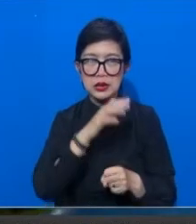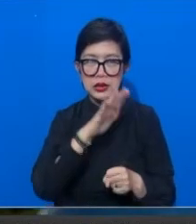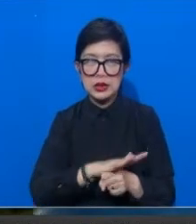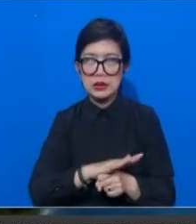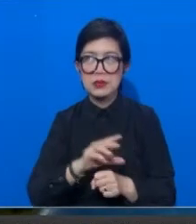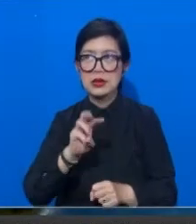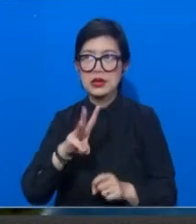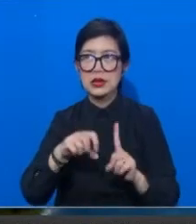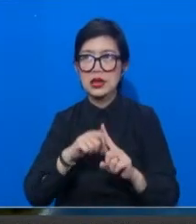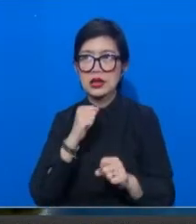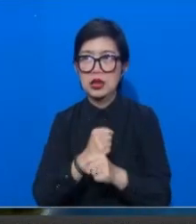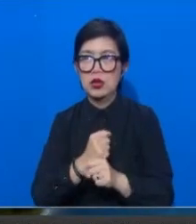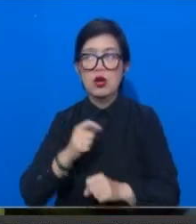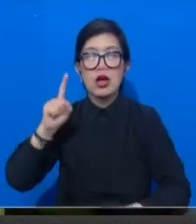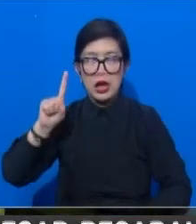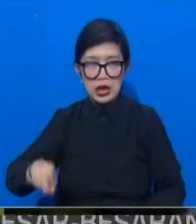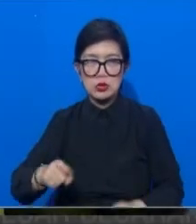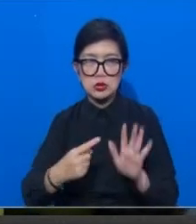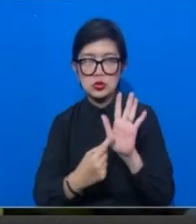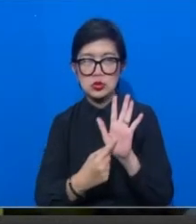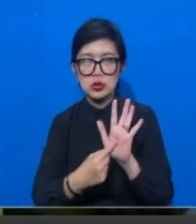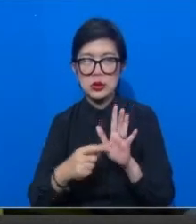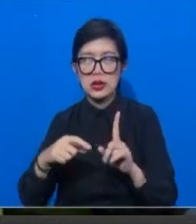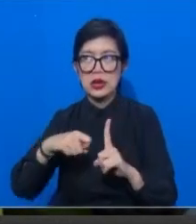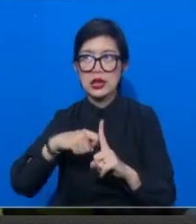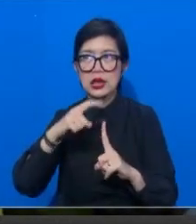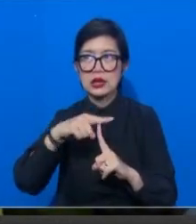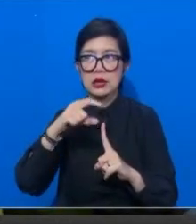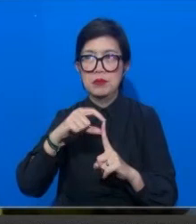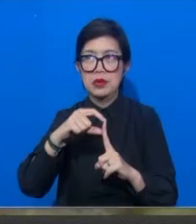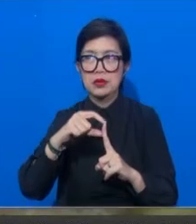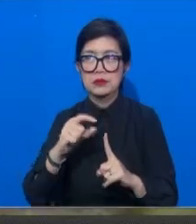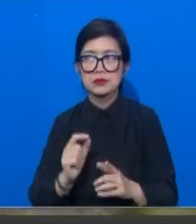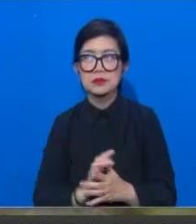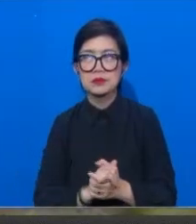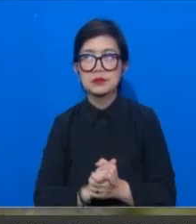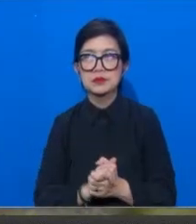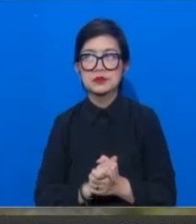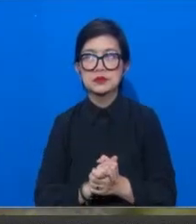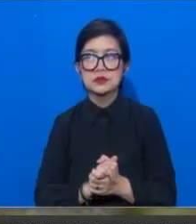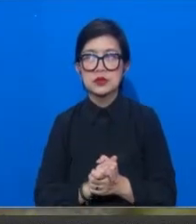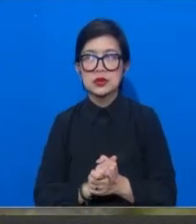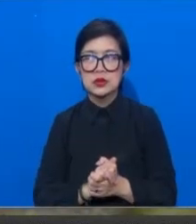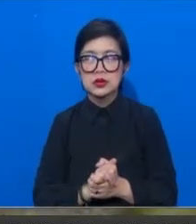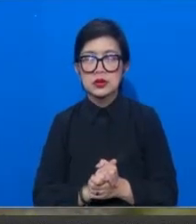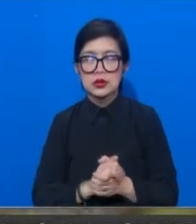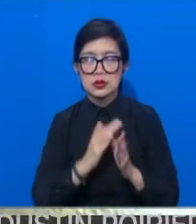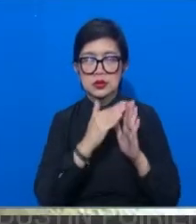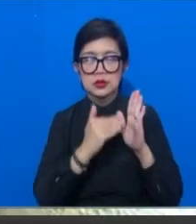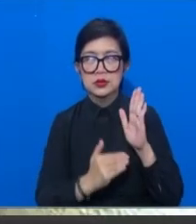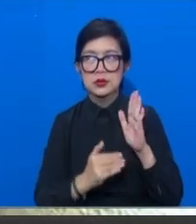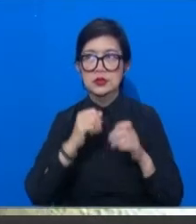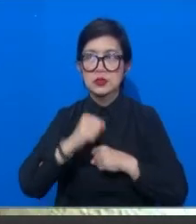KTP. Merupakan upaya Pertamina untuk memetakan pengguna LPG 3 kg. Selain itu, aturan ini juga sebagai